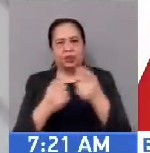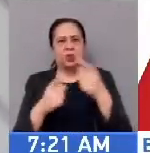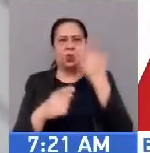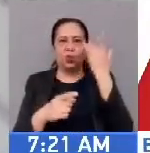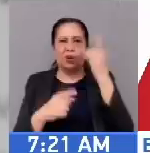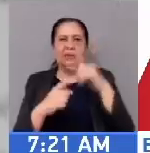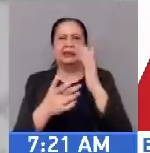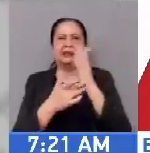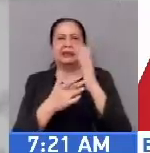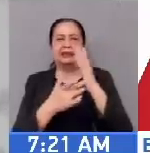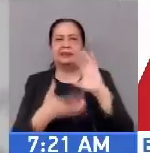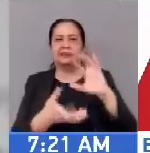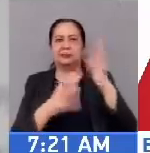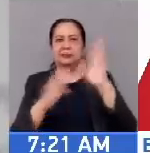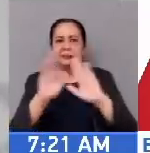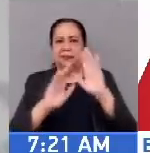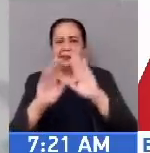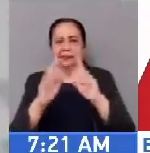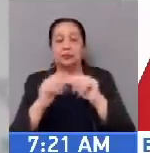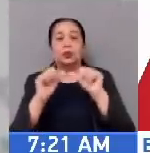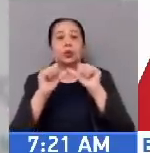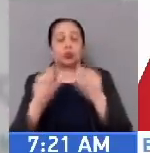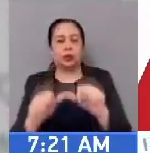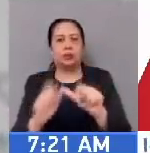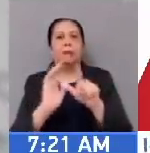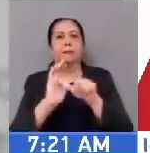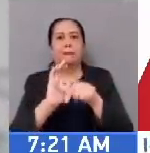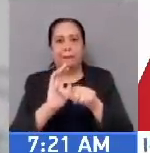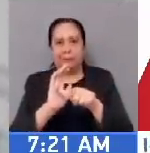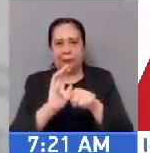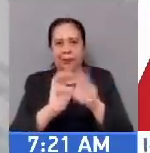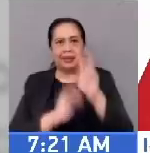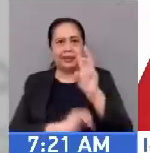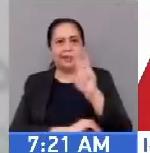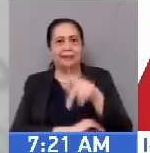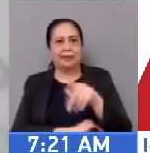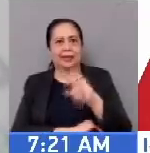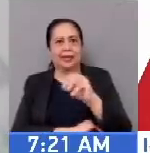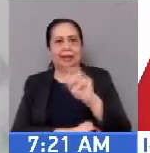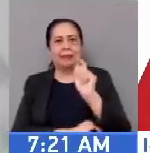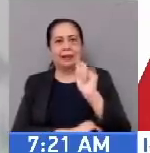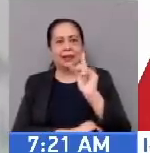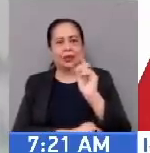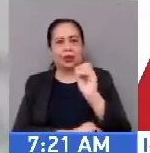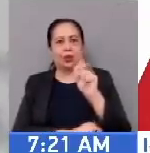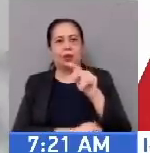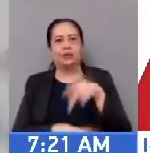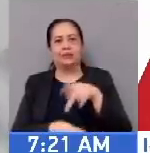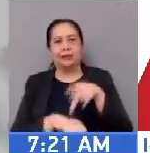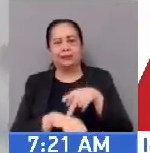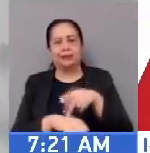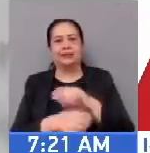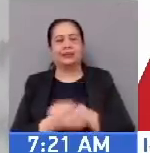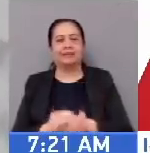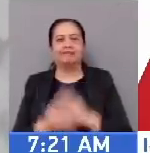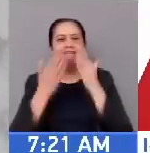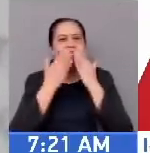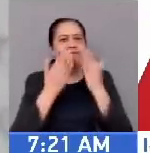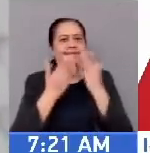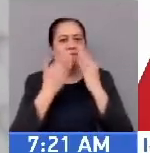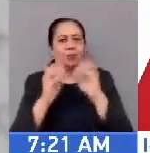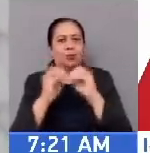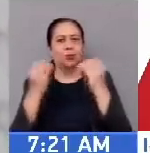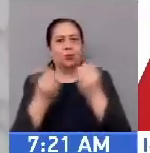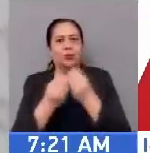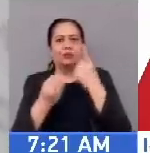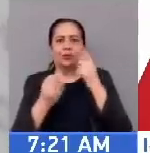glitches. Itutuloy daw ito mamayang 6 p.m. sa TikTok Philippines account. Nagpasalamat din ang organization para sa patuloy na